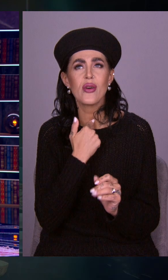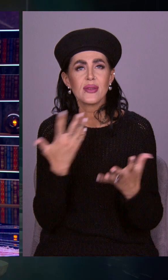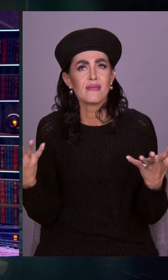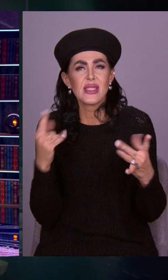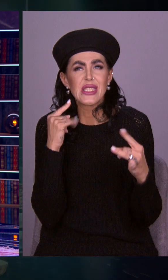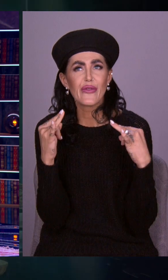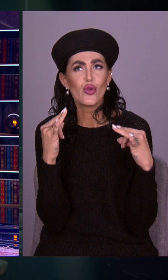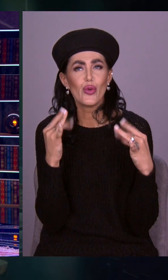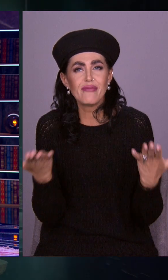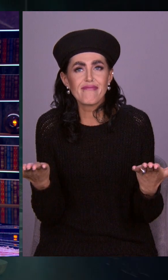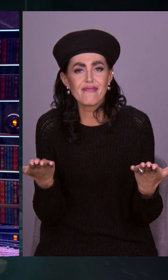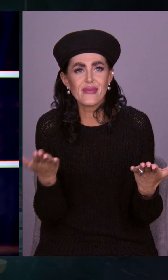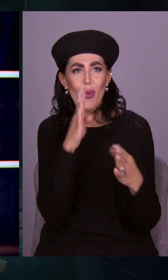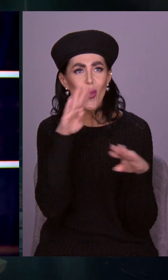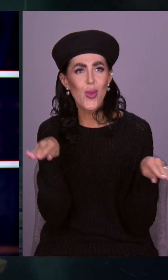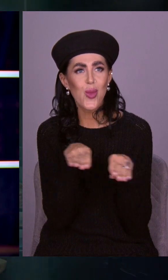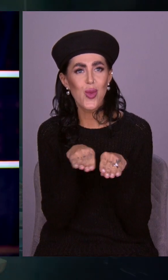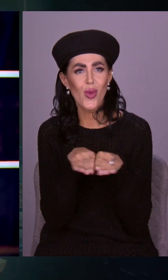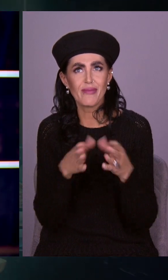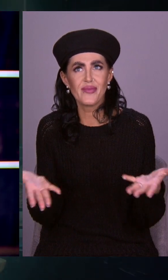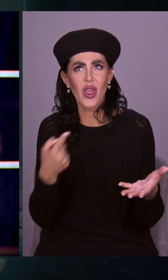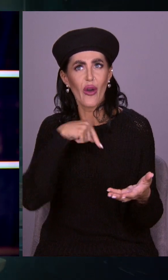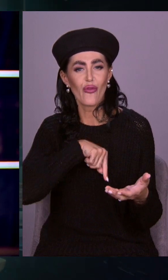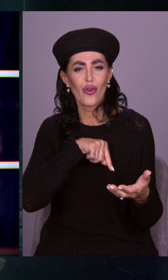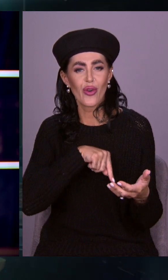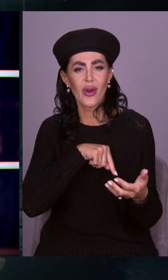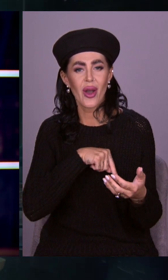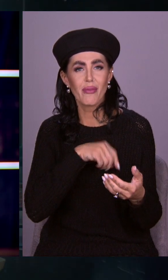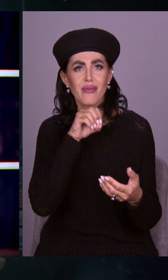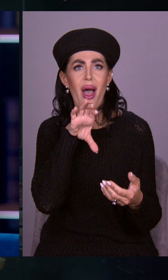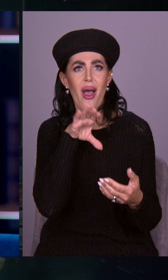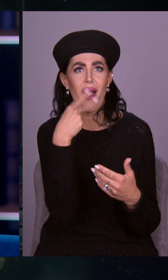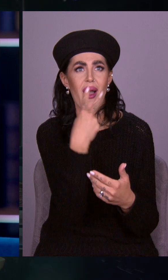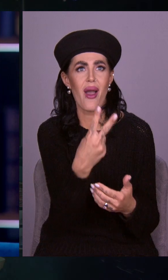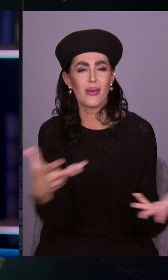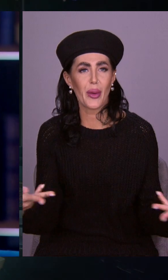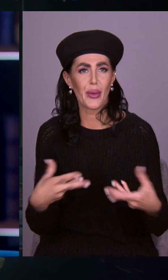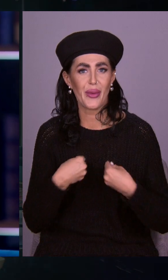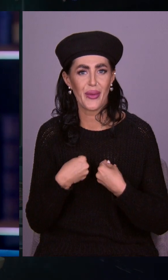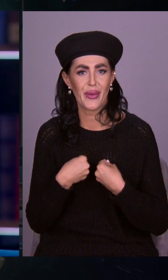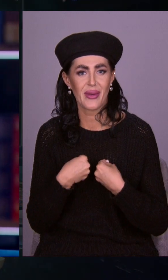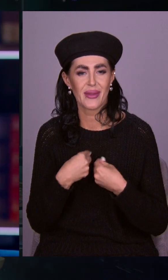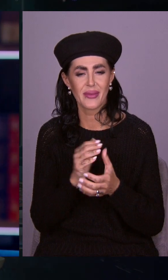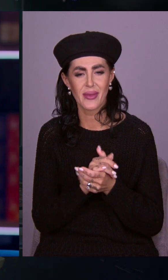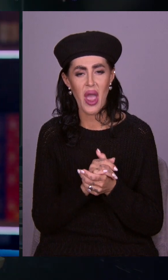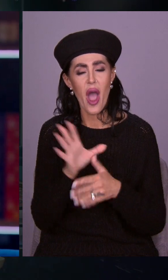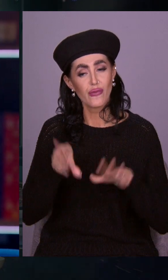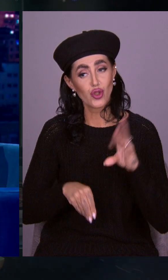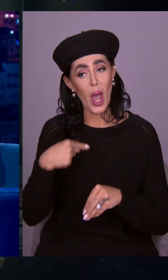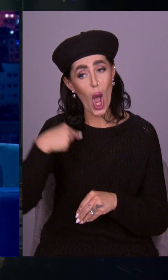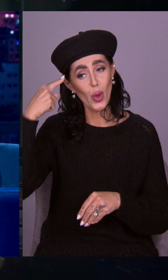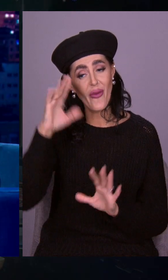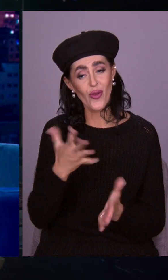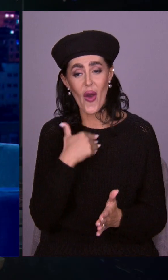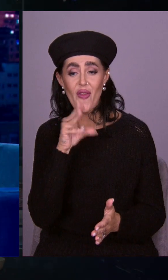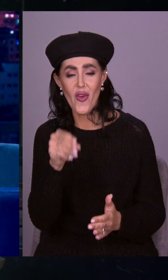ну, ну, він, знаєш, він робив з мене щось таке. Ну, знаєш, я взагалі думав, що це тобі допомагає зібратися.